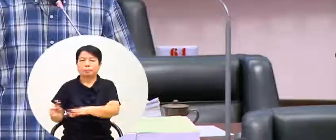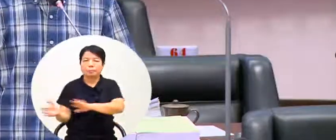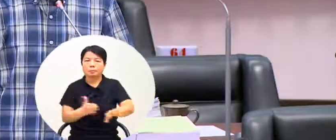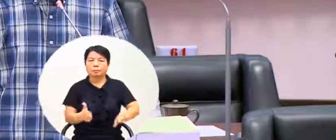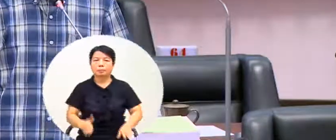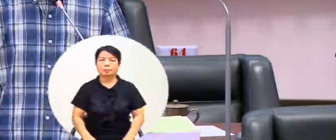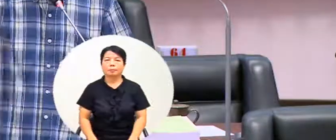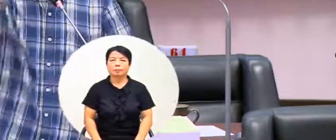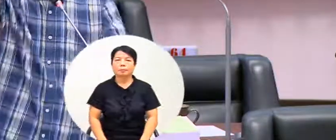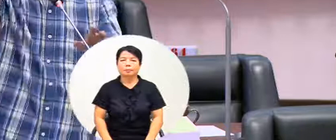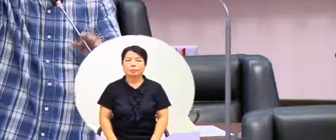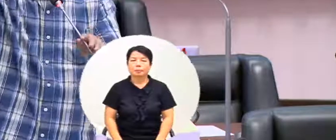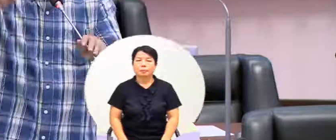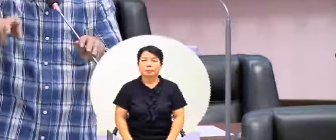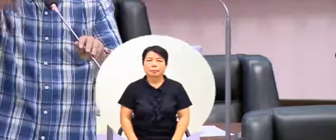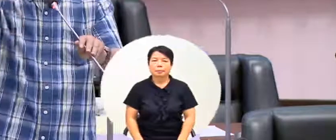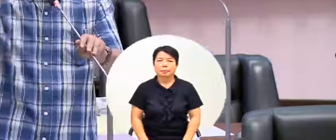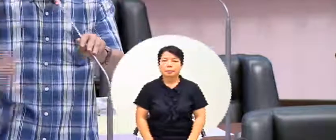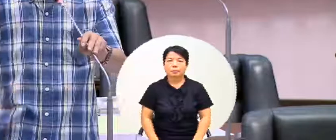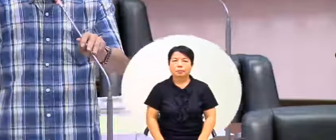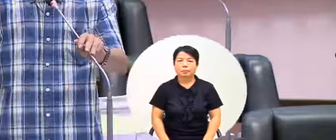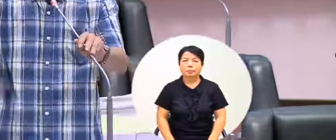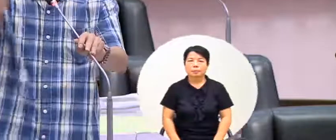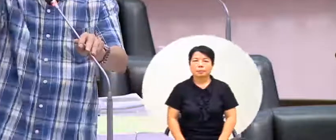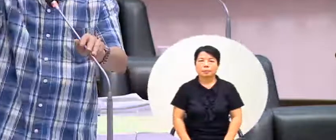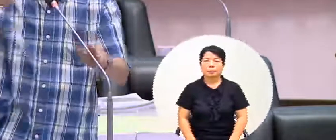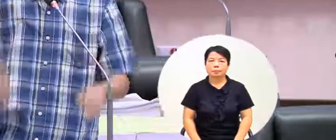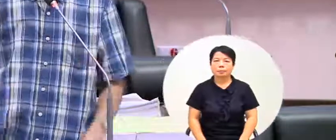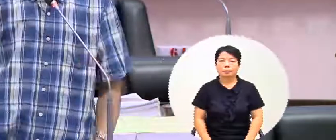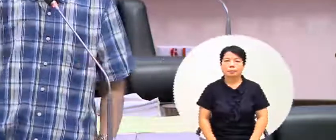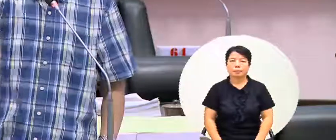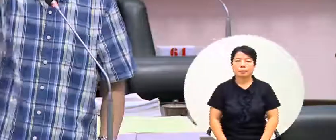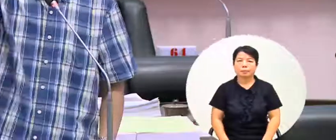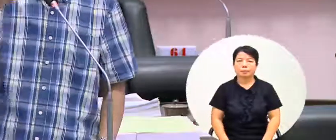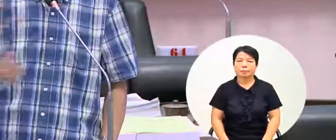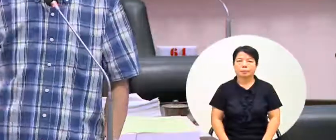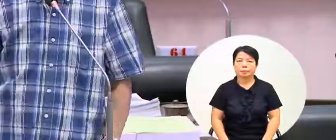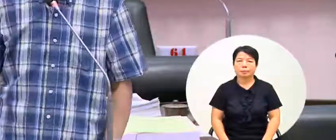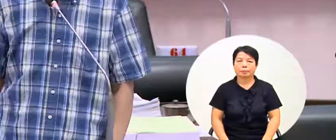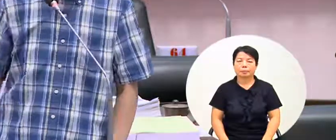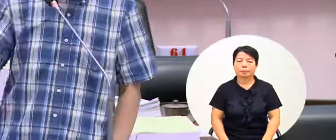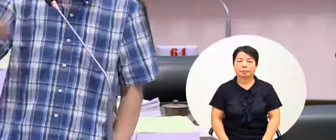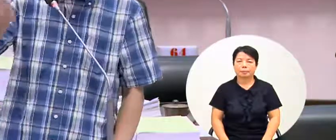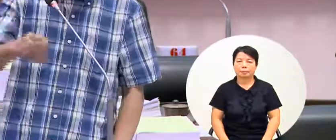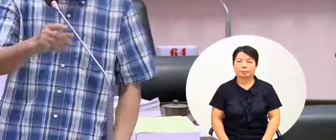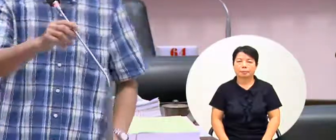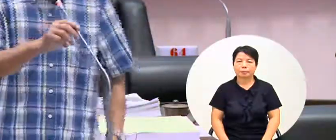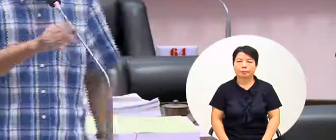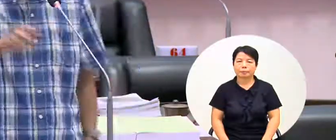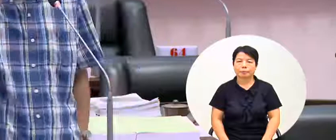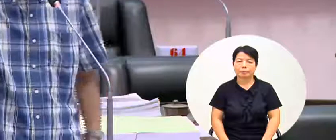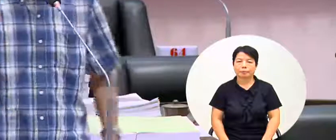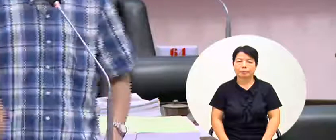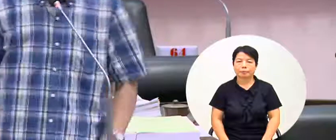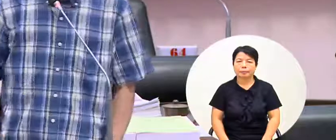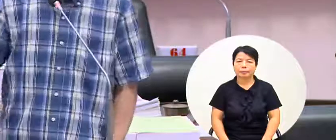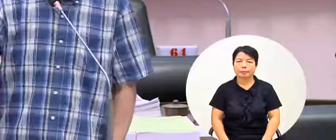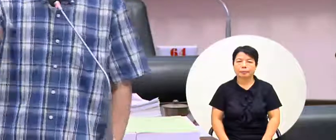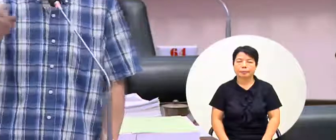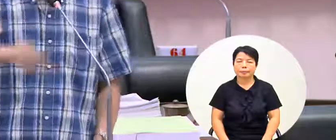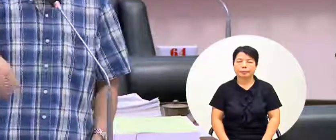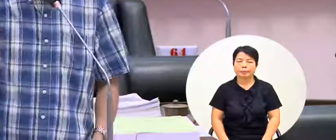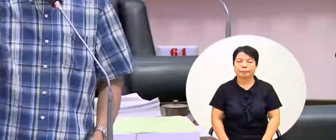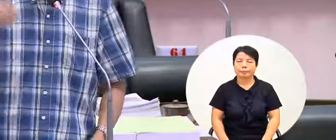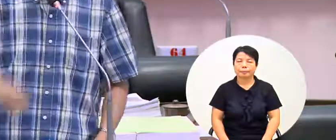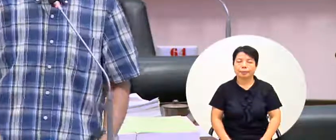个赵， 不要跟，等一下，我第二个案哦，他会也会给赵局长，赵大局长，我知道他会说明哈。